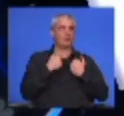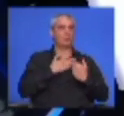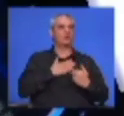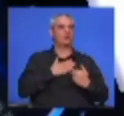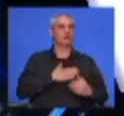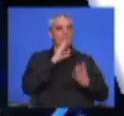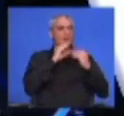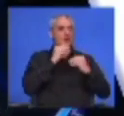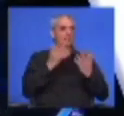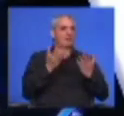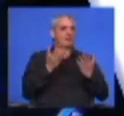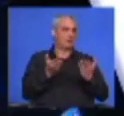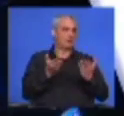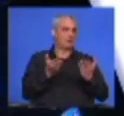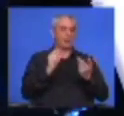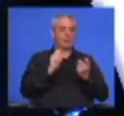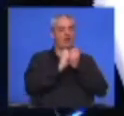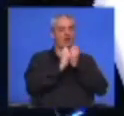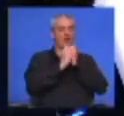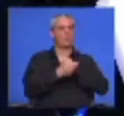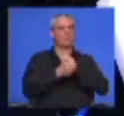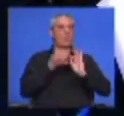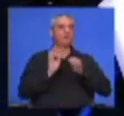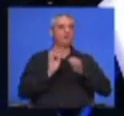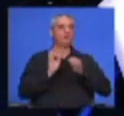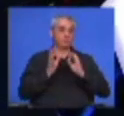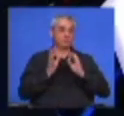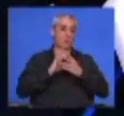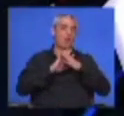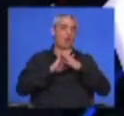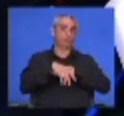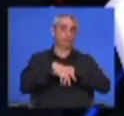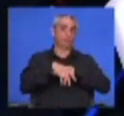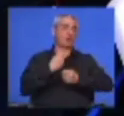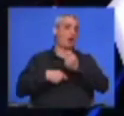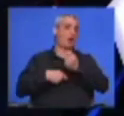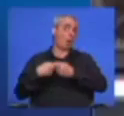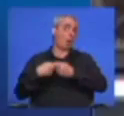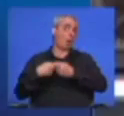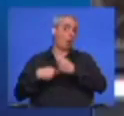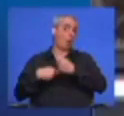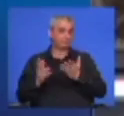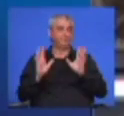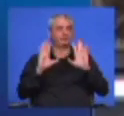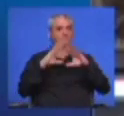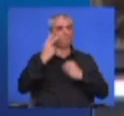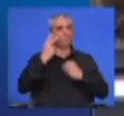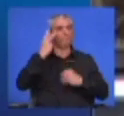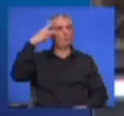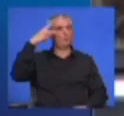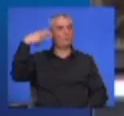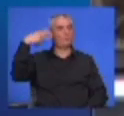על הרפורמה המשפטית ועל ההשפעות על הכלכלה. ערב טוב, הפרופסור ירון זליכה.